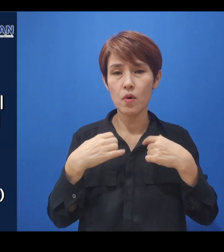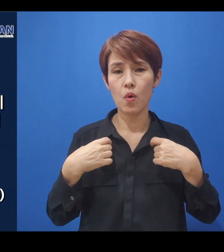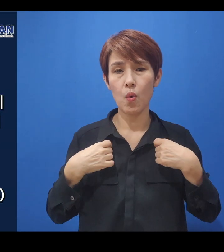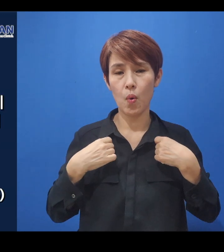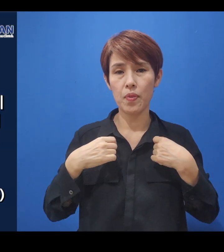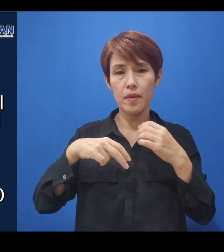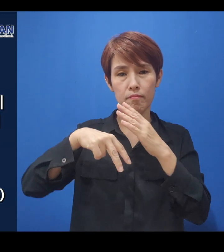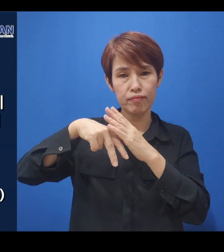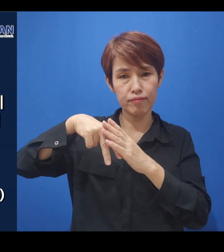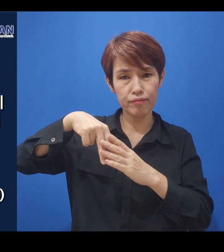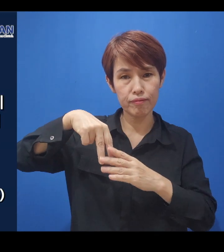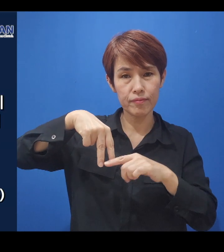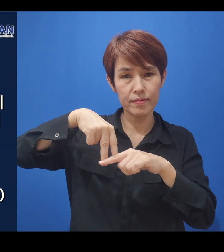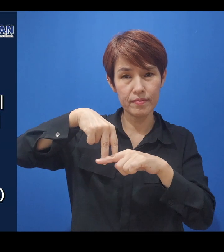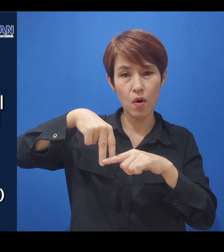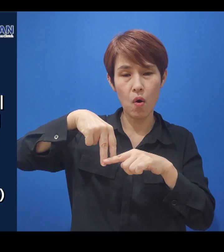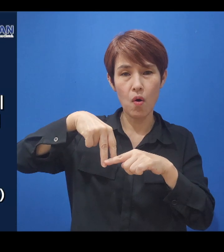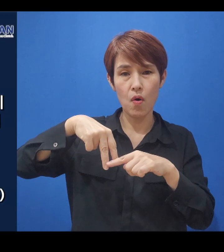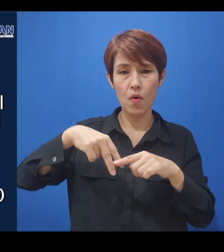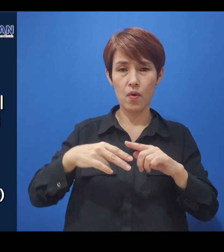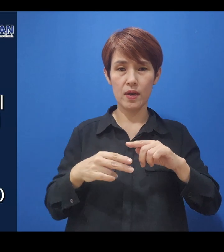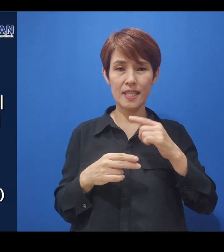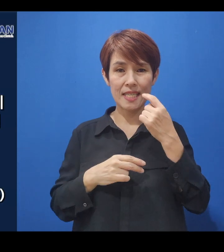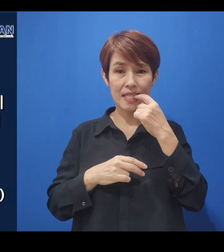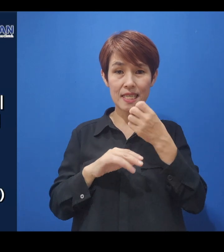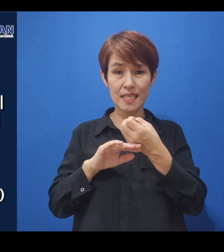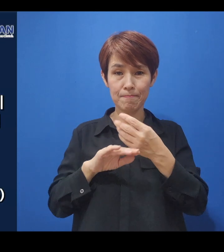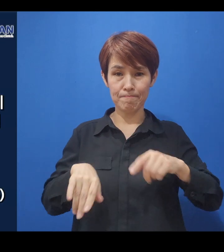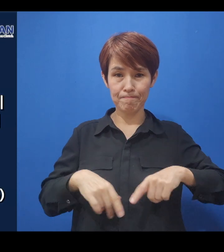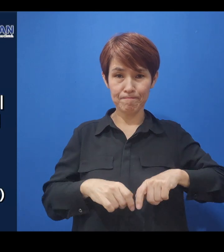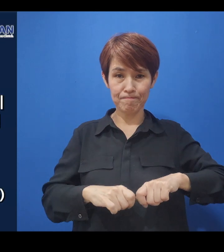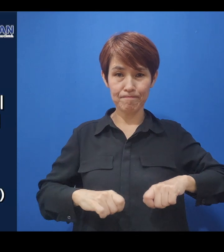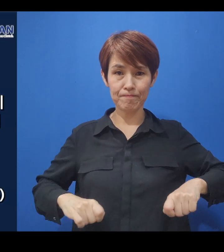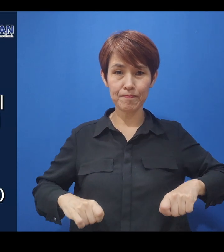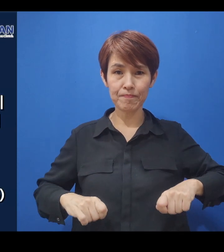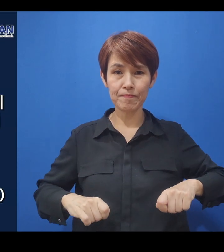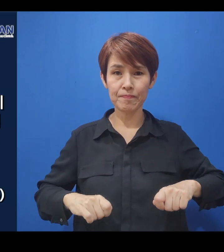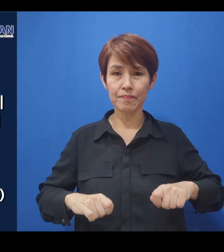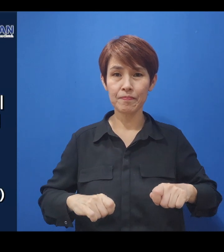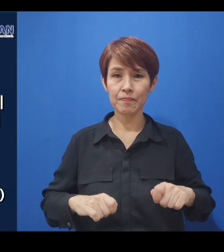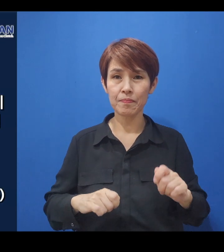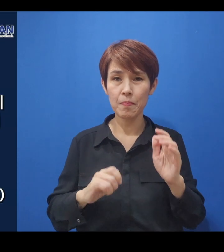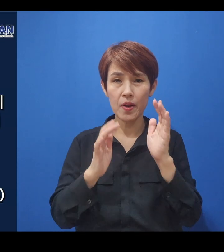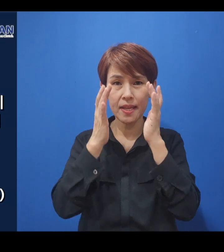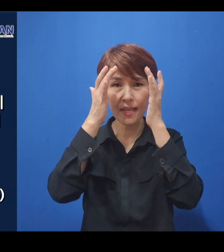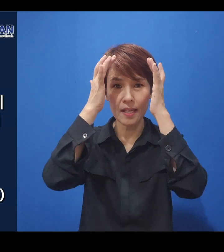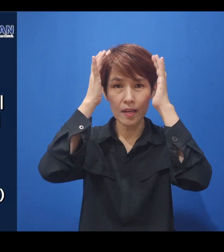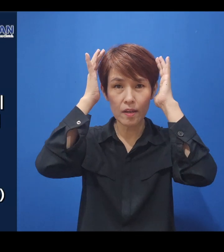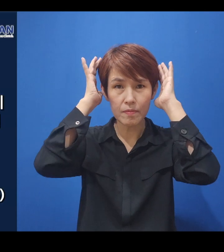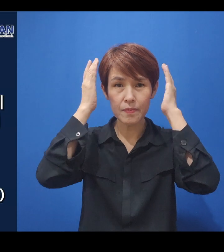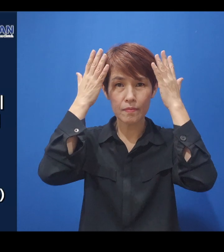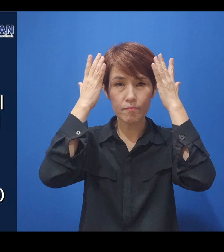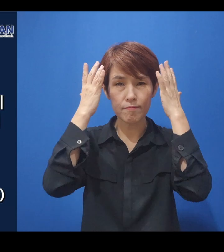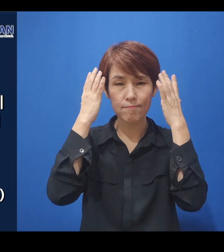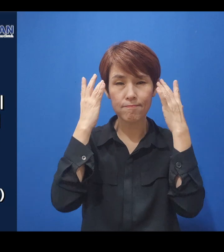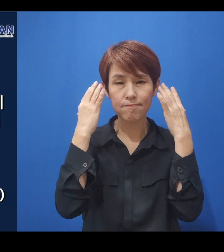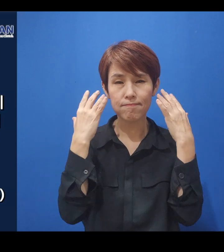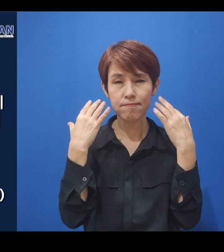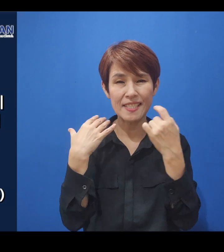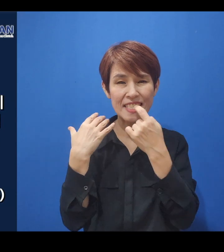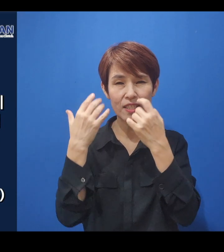가장 높은 분으로서 가슴에 금띠를 띠고 그의 머리와 털의 희기가 흰 양털 같고